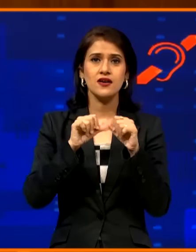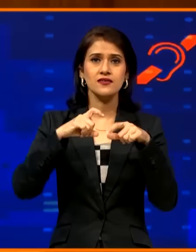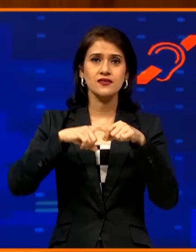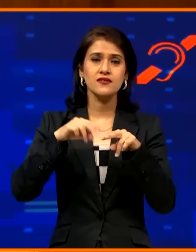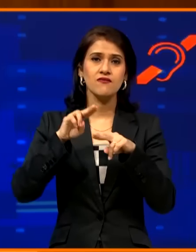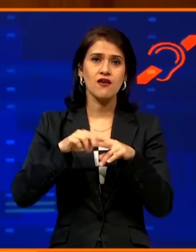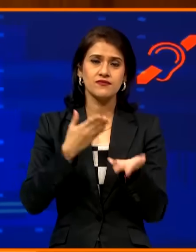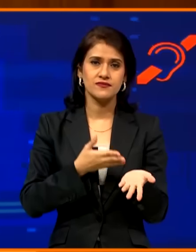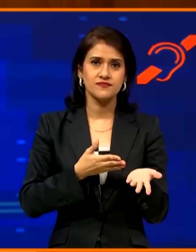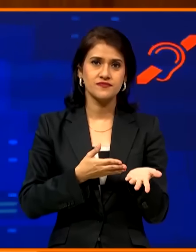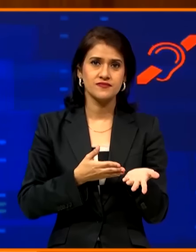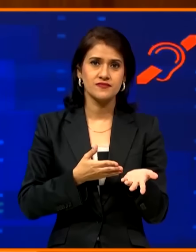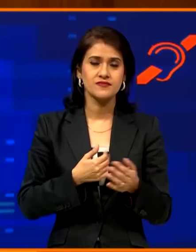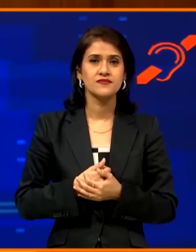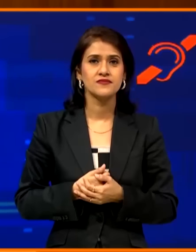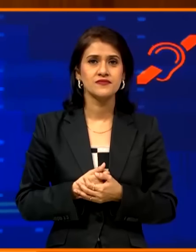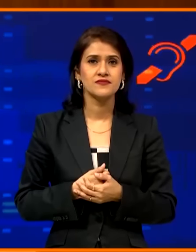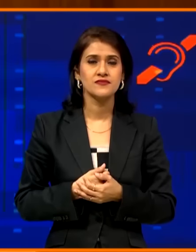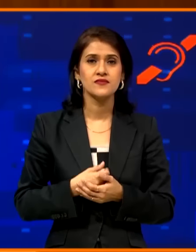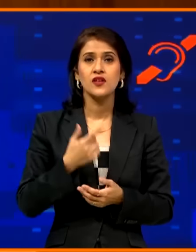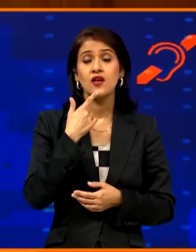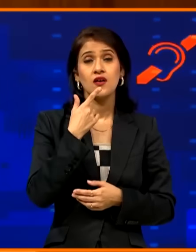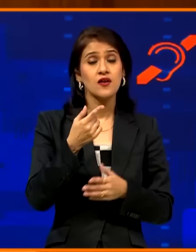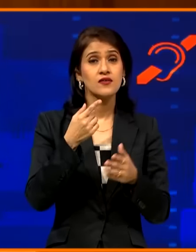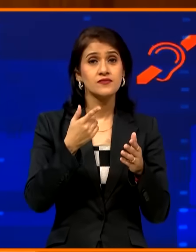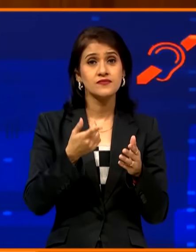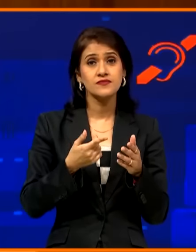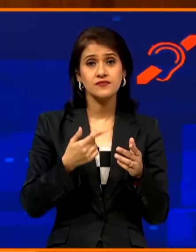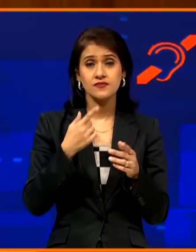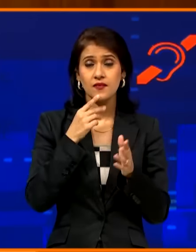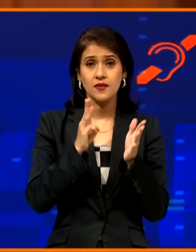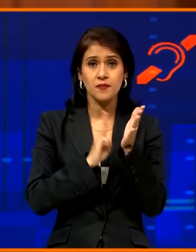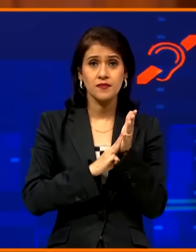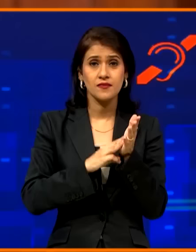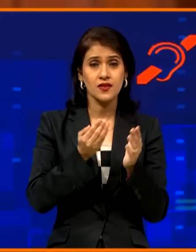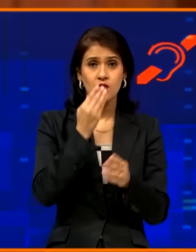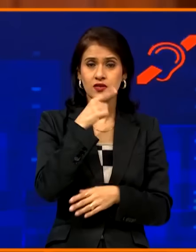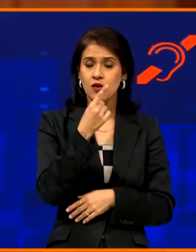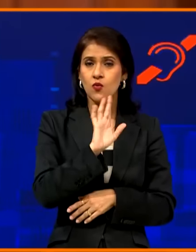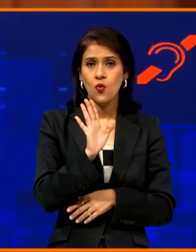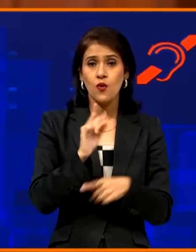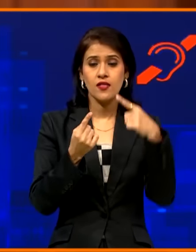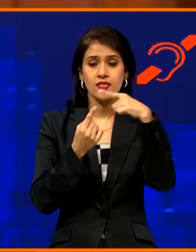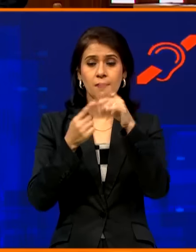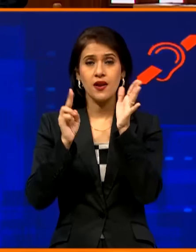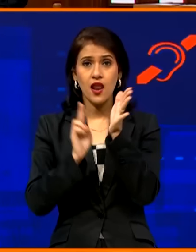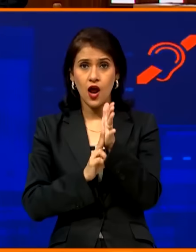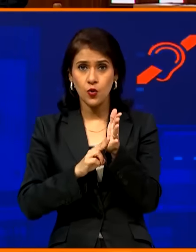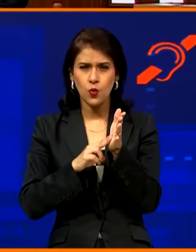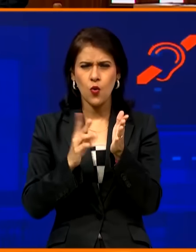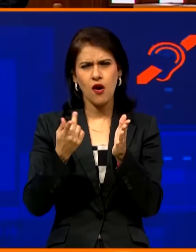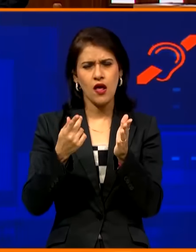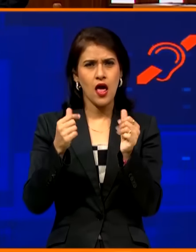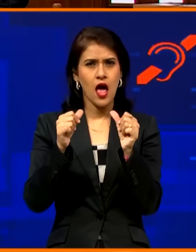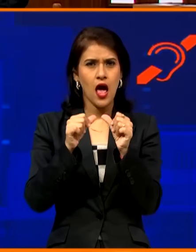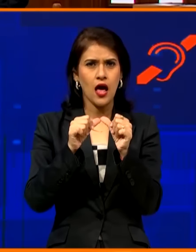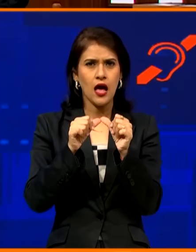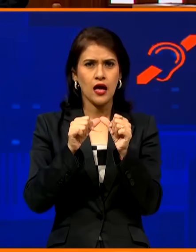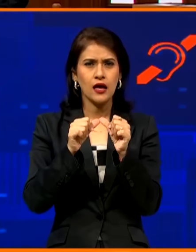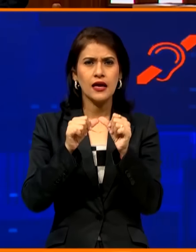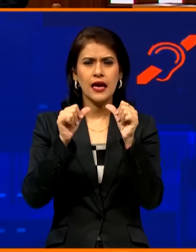स्टेट क्या तमिलनाडु और तेलंगाना या आंध्रा दो